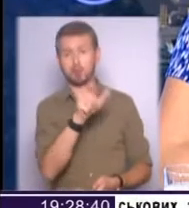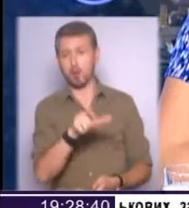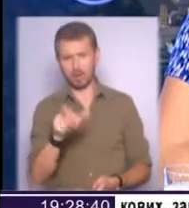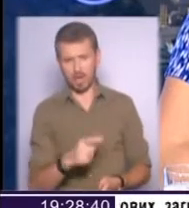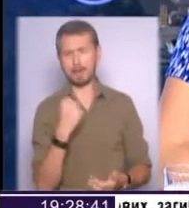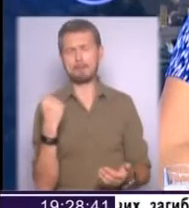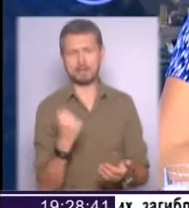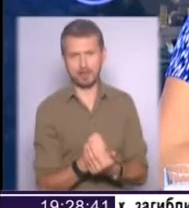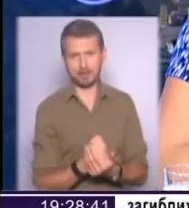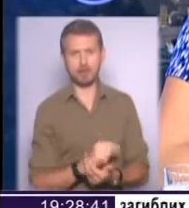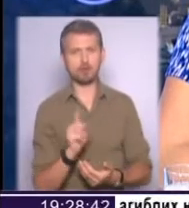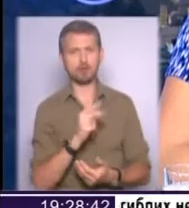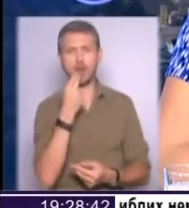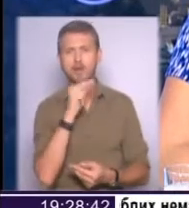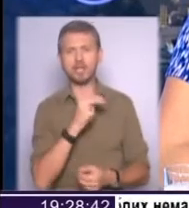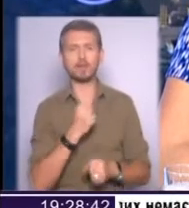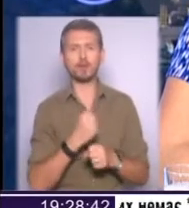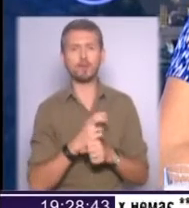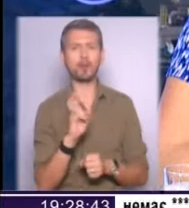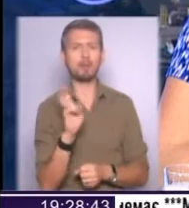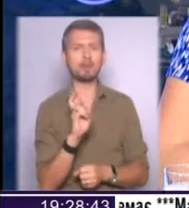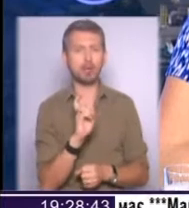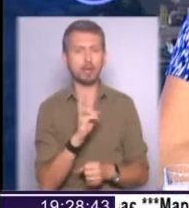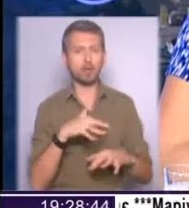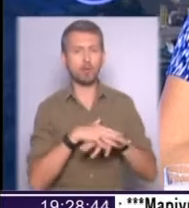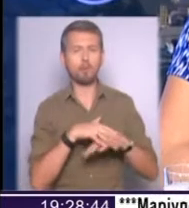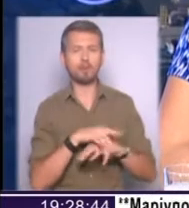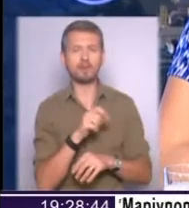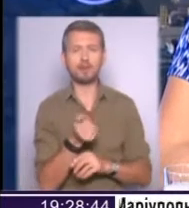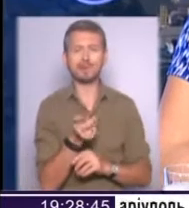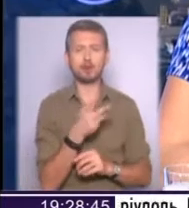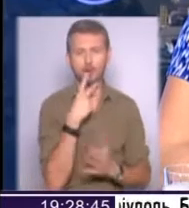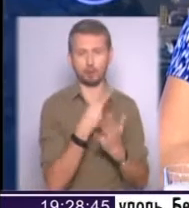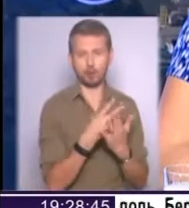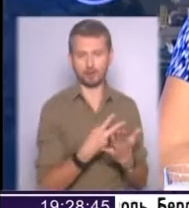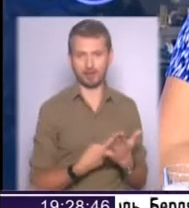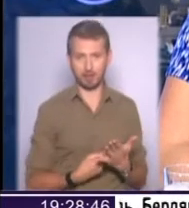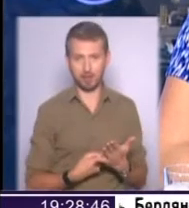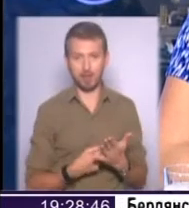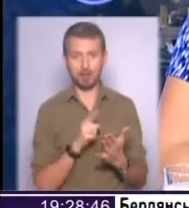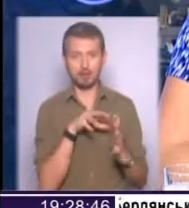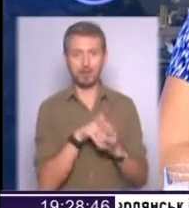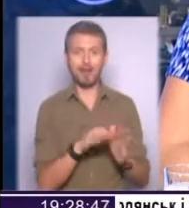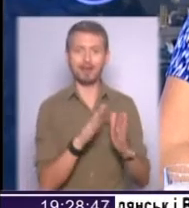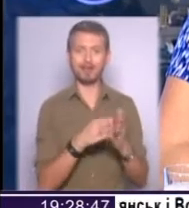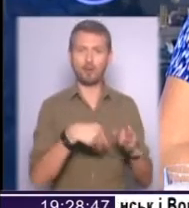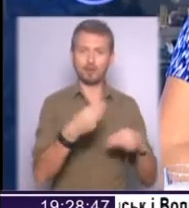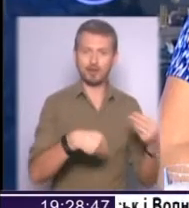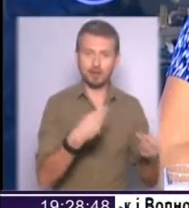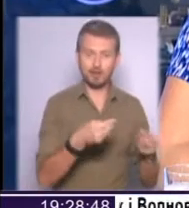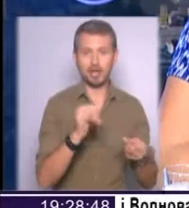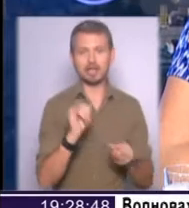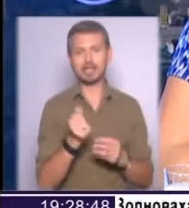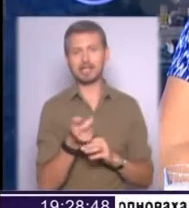що ефективність роботи бібліотеки обраховується за кількома показниками, одним з яких є там книговидача і